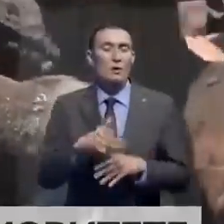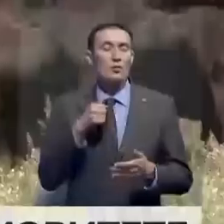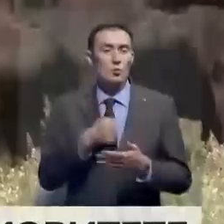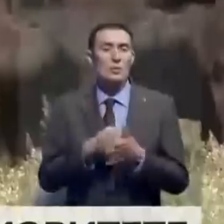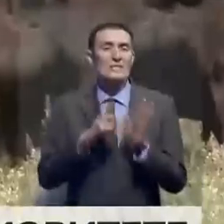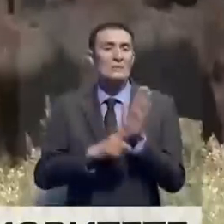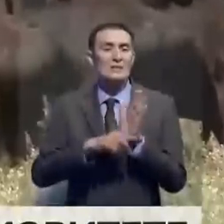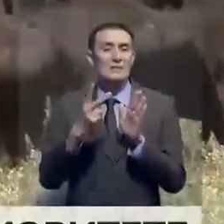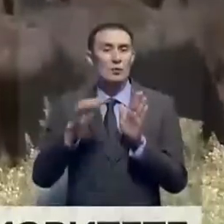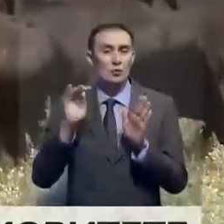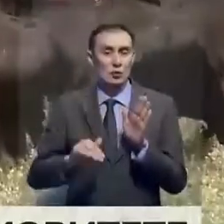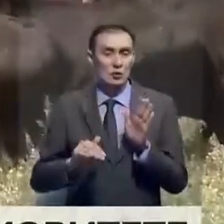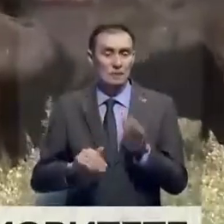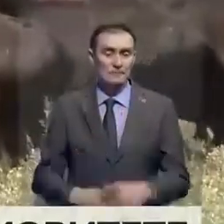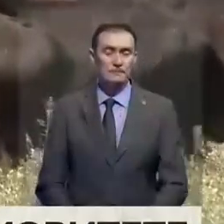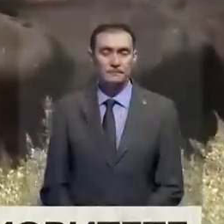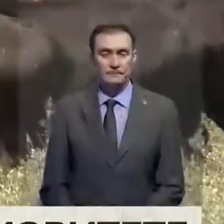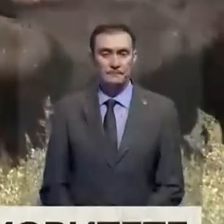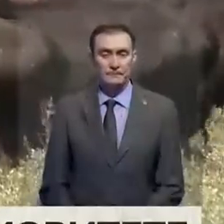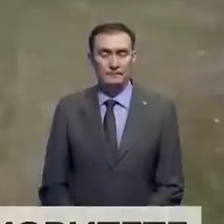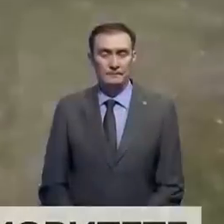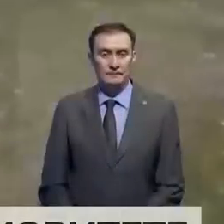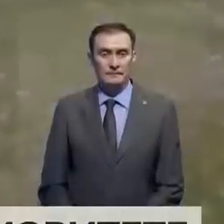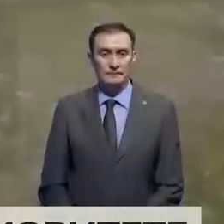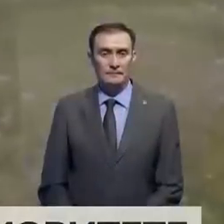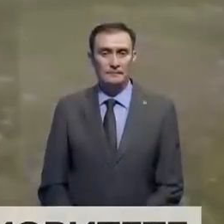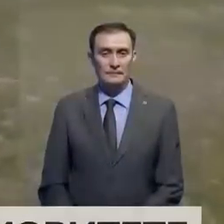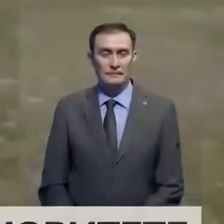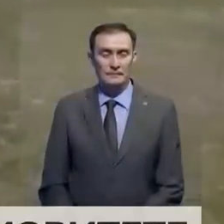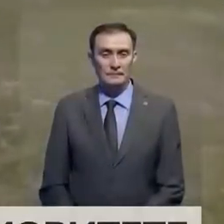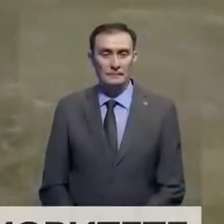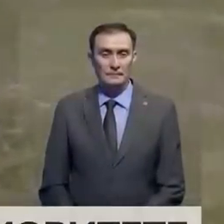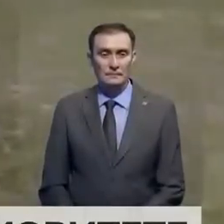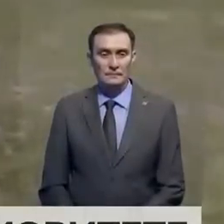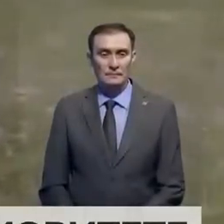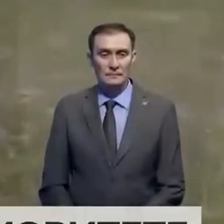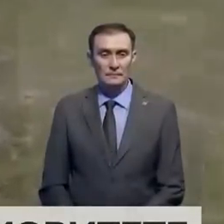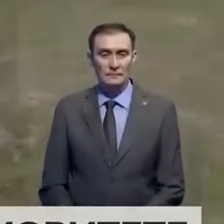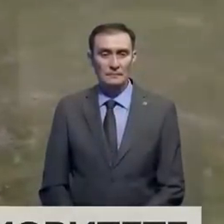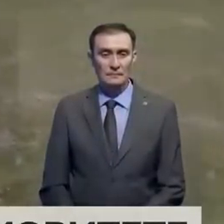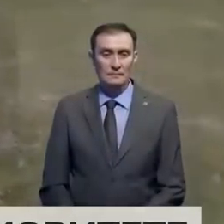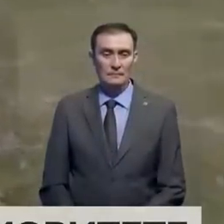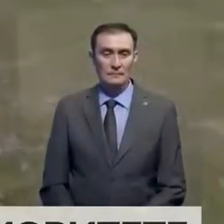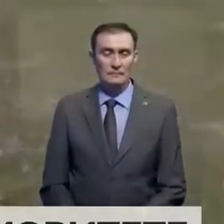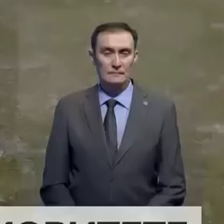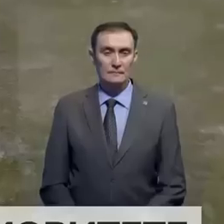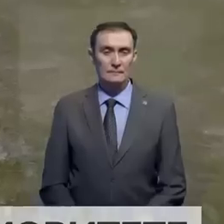достигло 72 тысяч Жандос жумабек Куаныш Абу Хабар 24 Туркестанская область